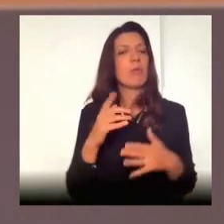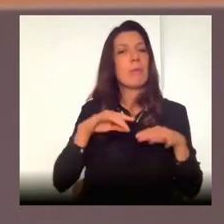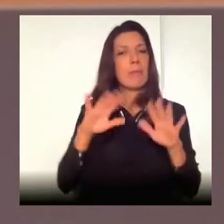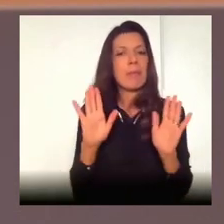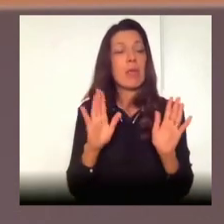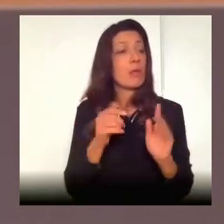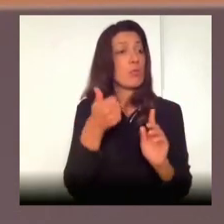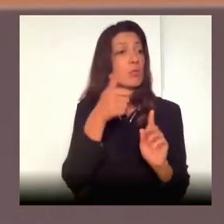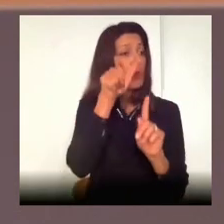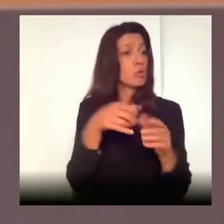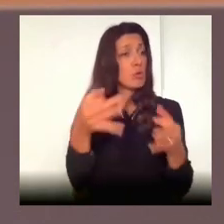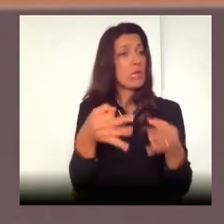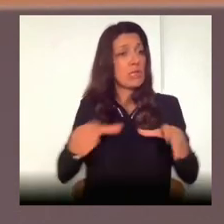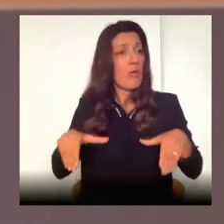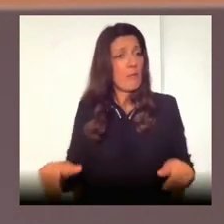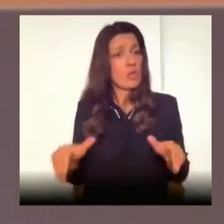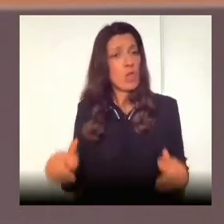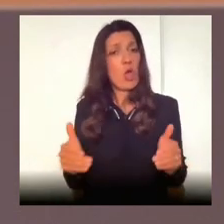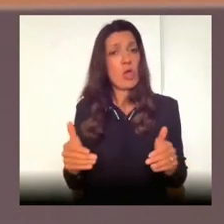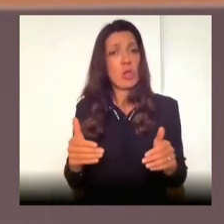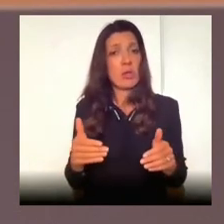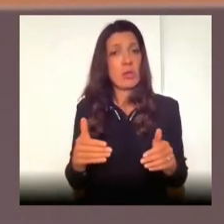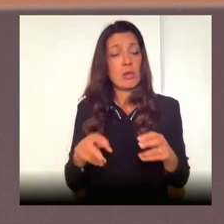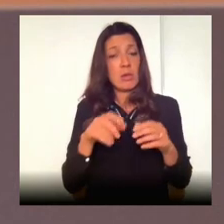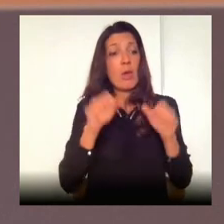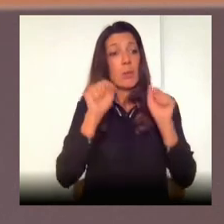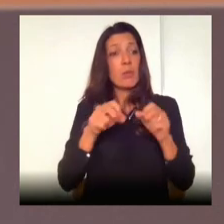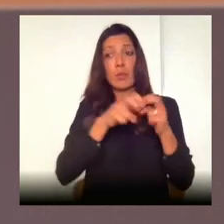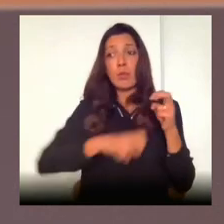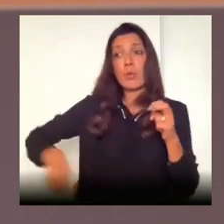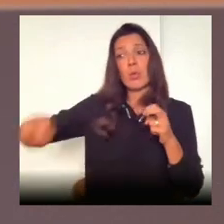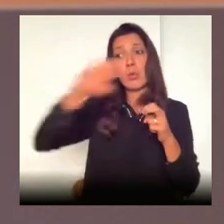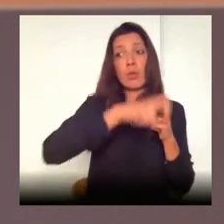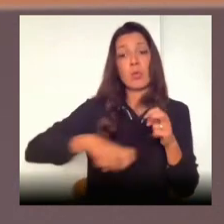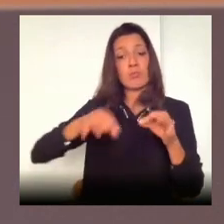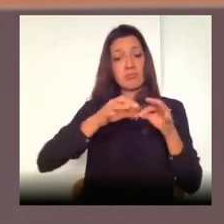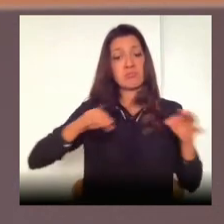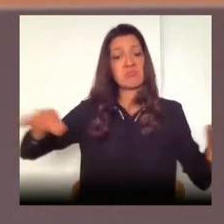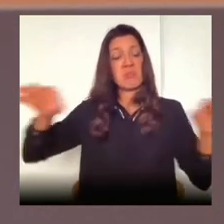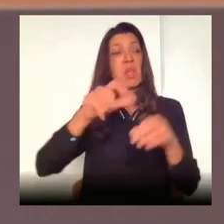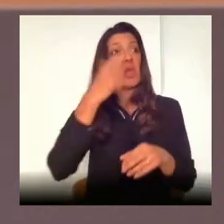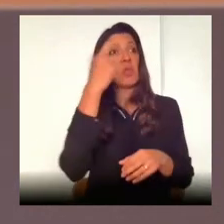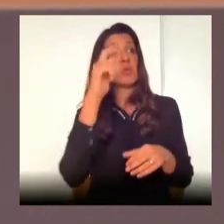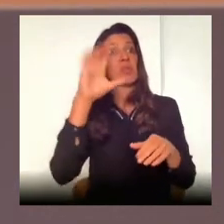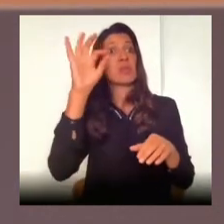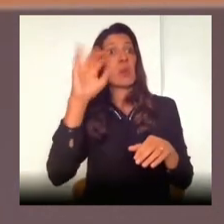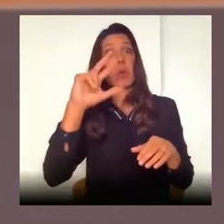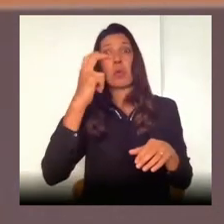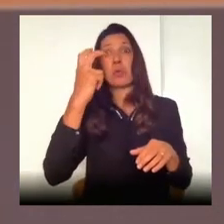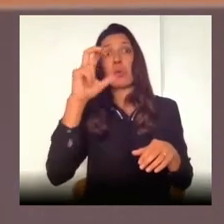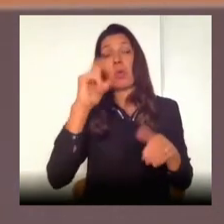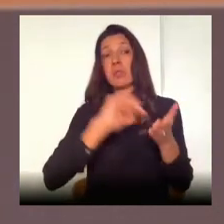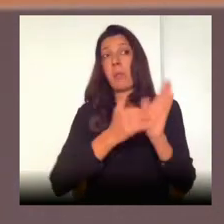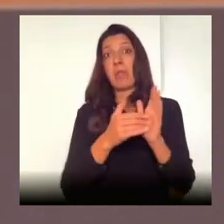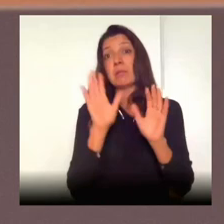une personne en fauteuil roulant a un rayon d'action autour de chez elle de 250 à 300 mètres. C'est des